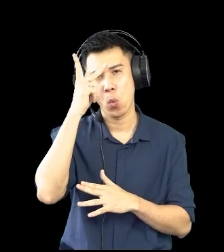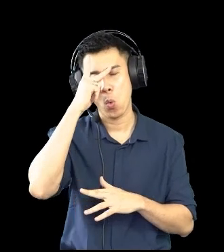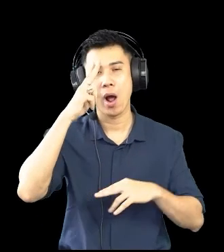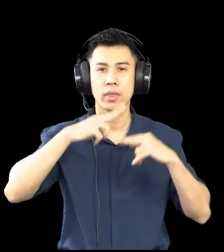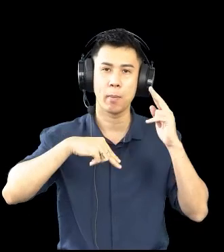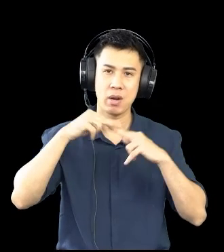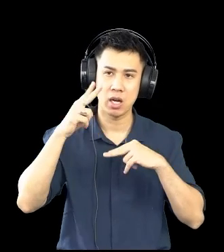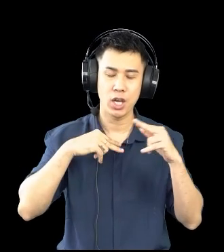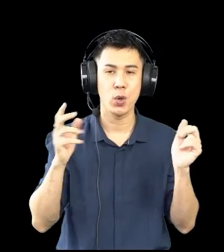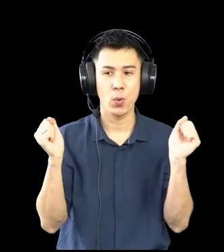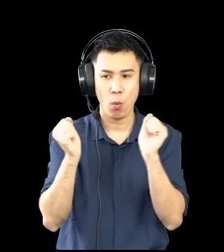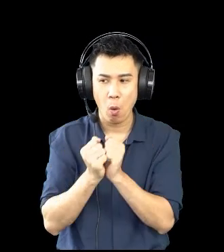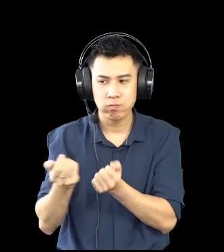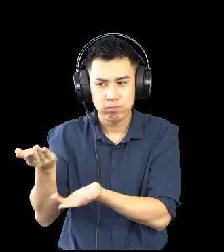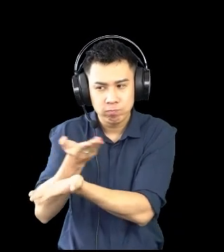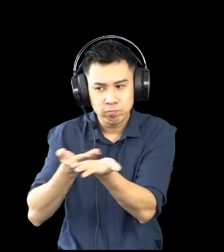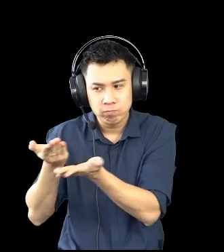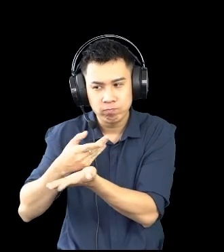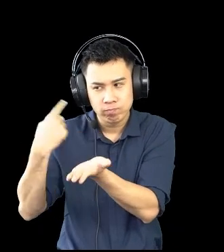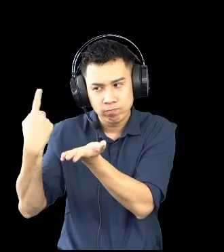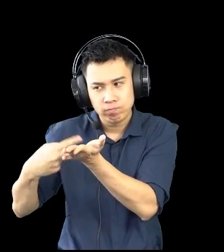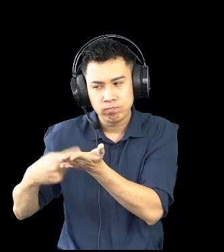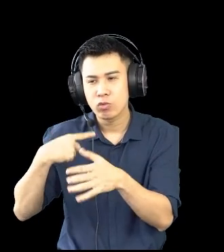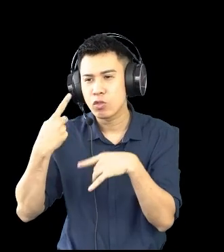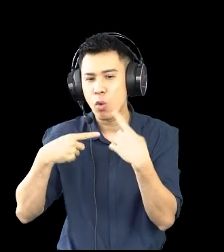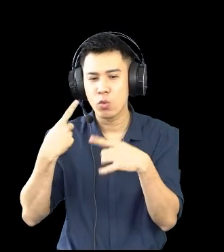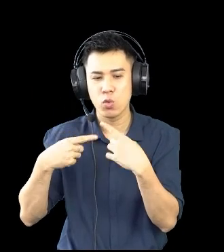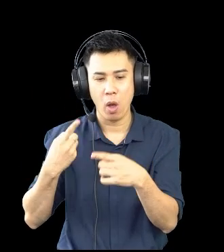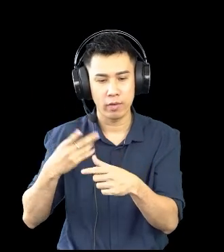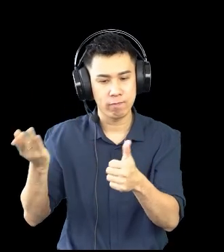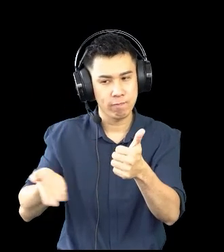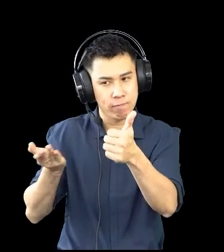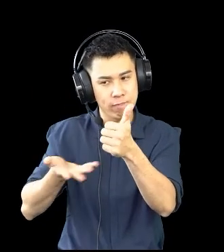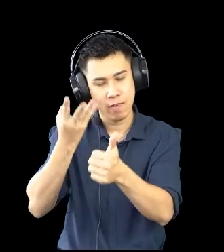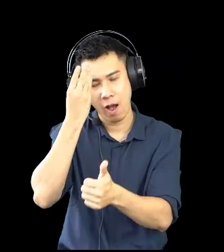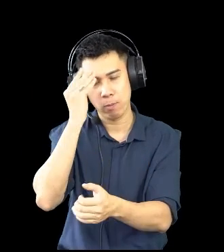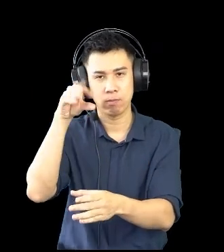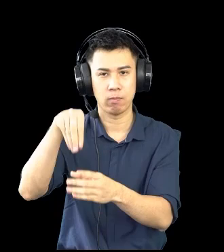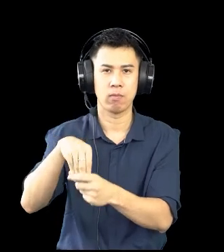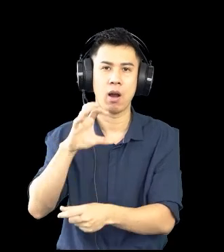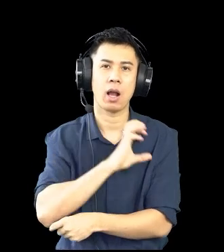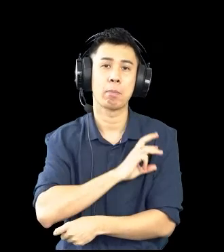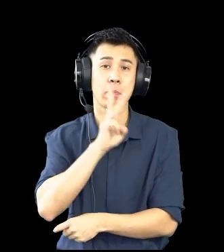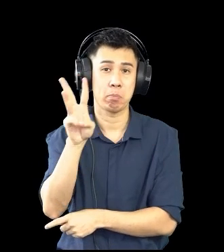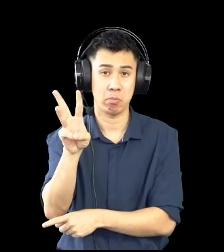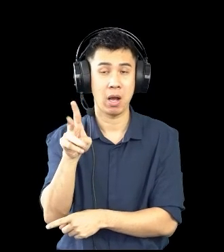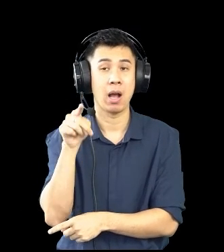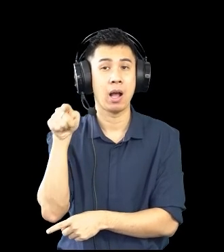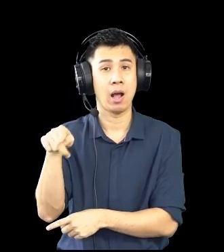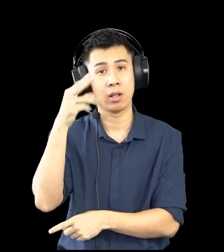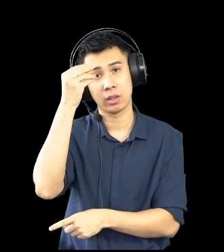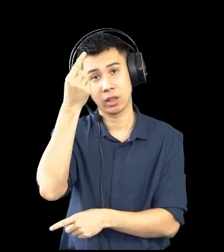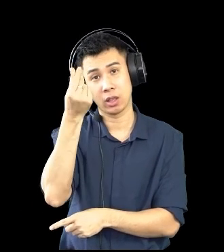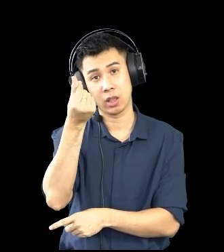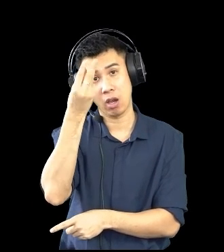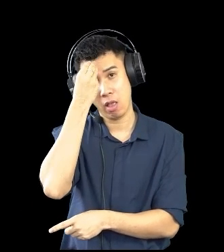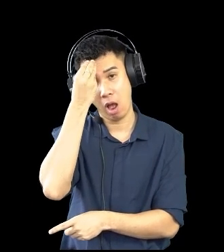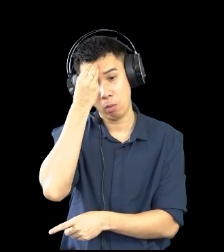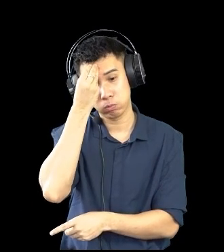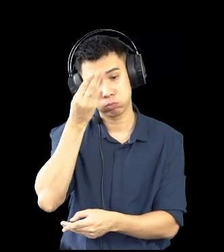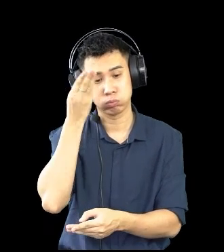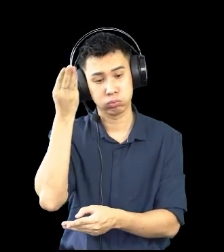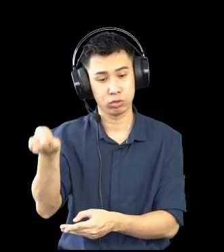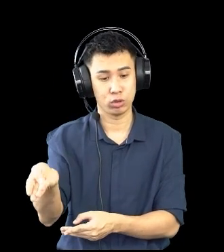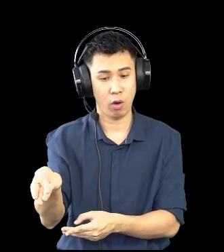dục ấy, để giúp nói chuyện với các em này và khuyến khích các em đi học cấp 3, cộng thêm là cái tiền học cấp 3 các em ấy sẽ còn, Rồi, rất là